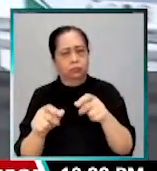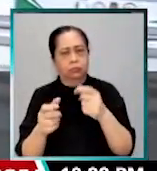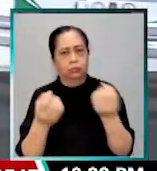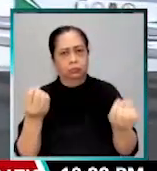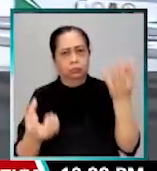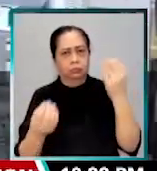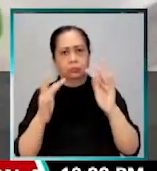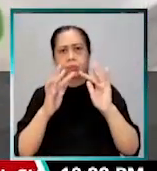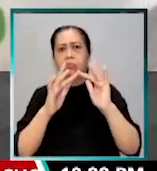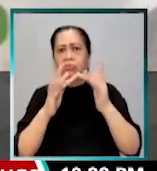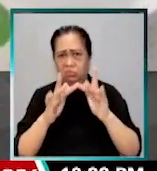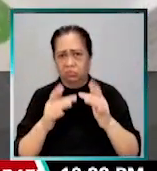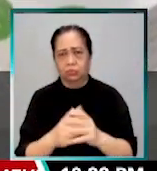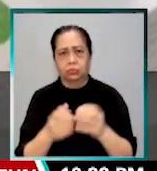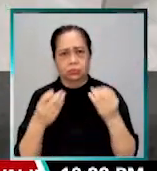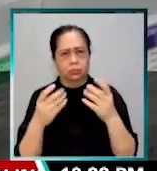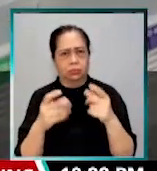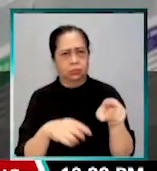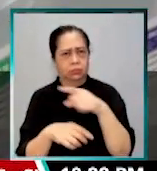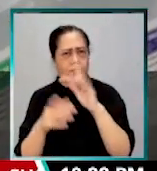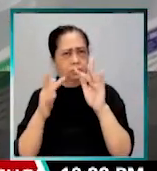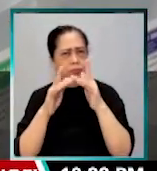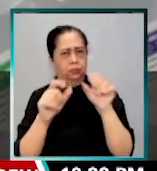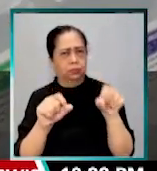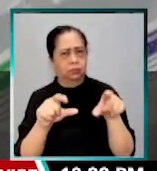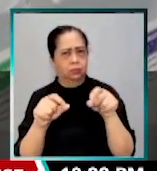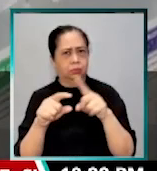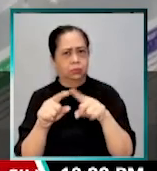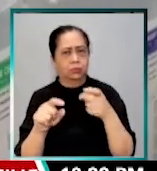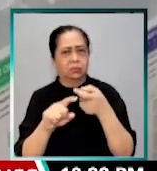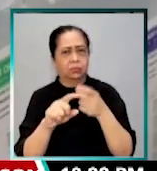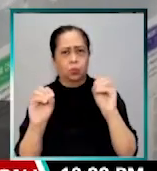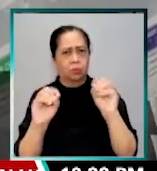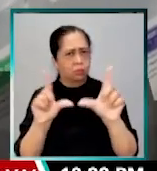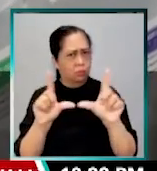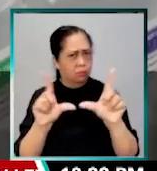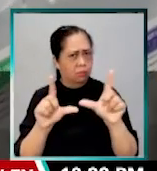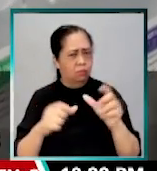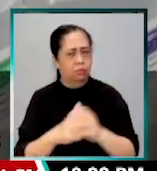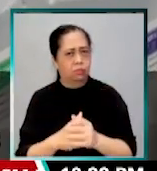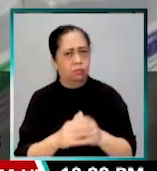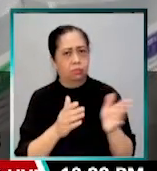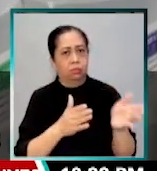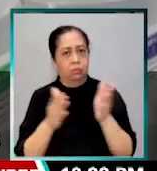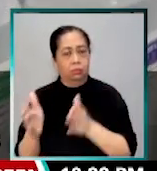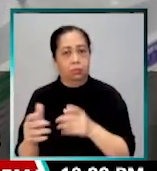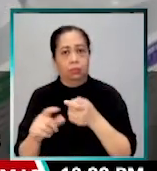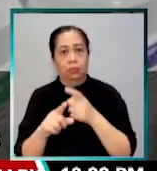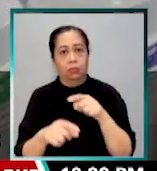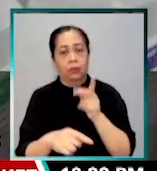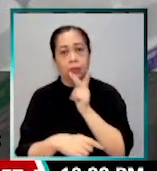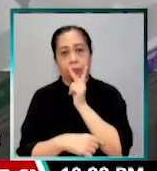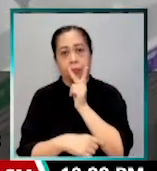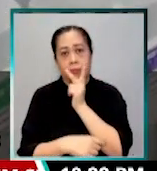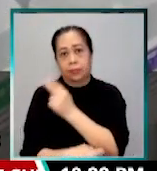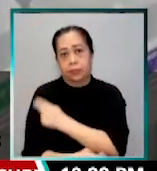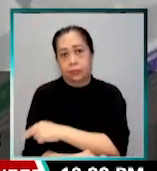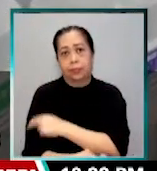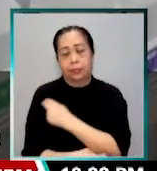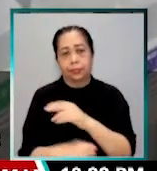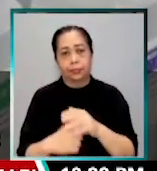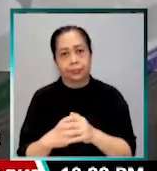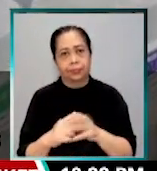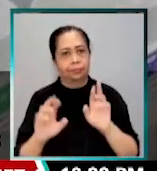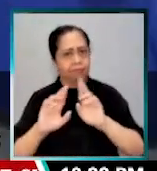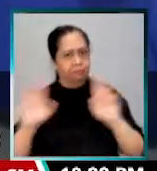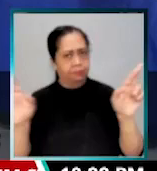online. Marami raw kasi sa mga online seller ay walang lisensya. Samantala, bukod sa mga pribadong ospital, naka-alerto na rin ang